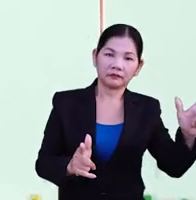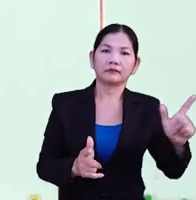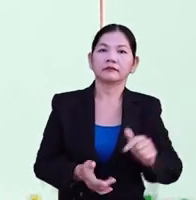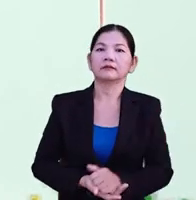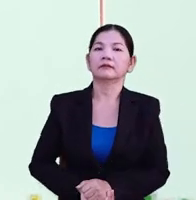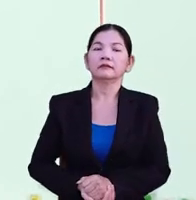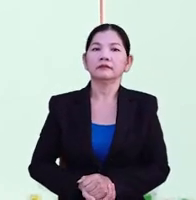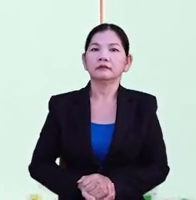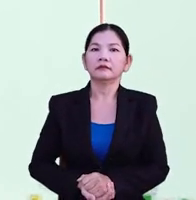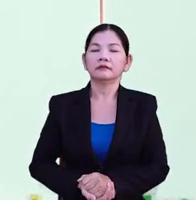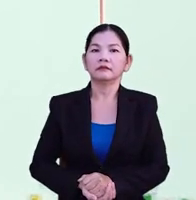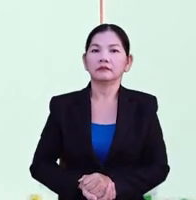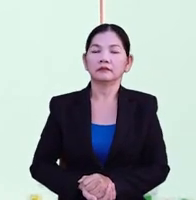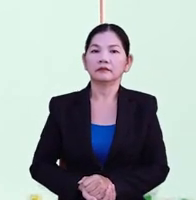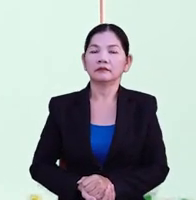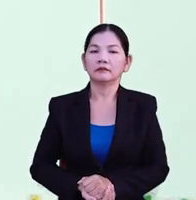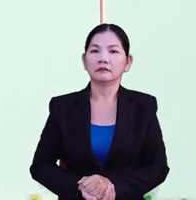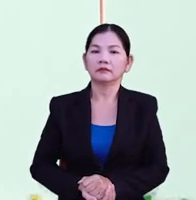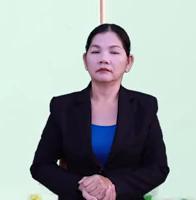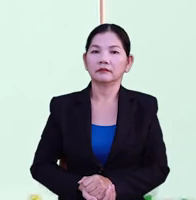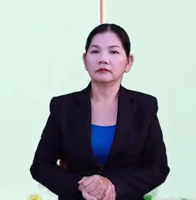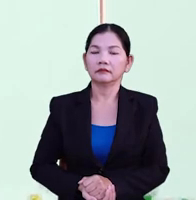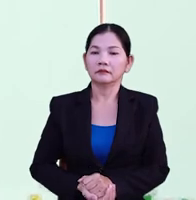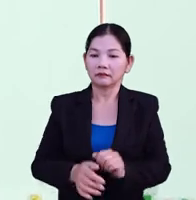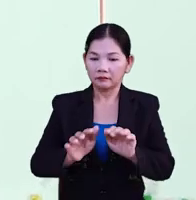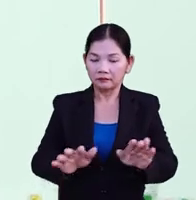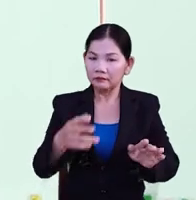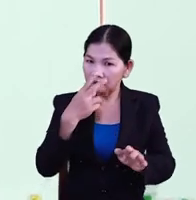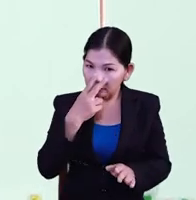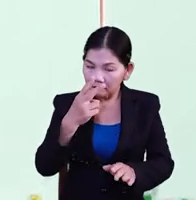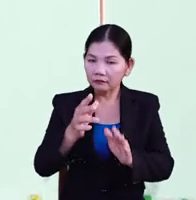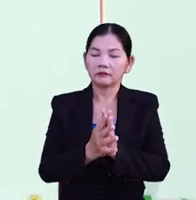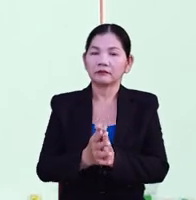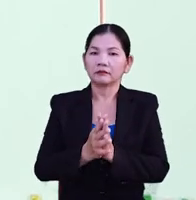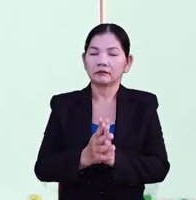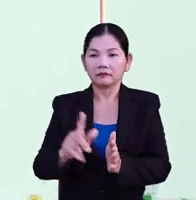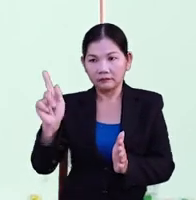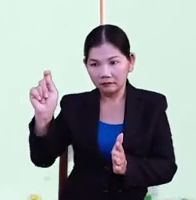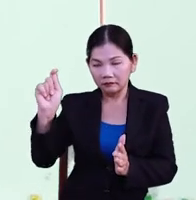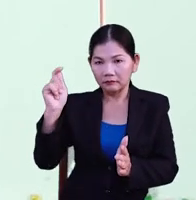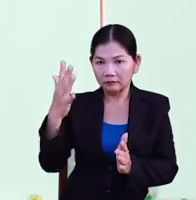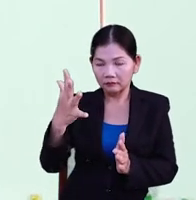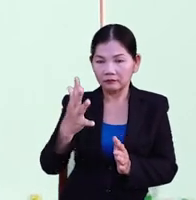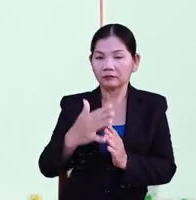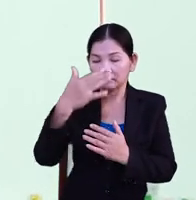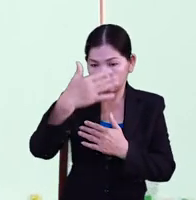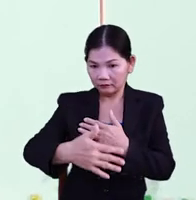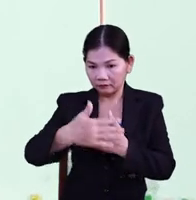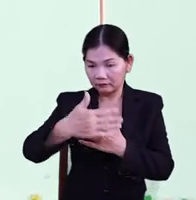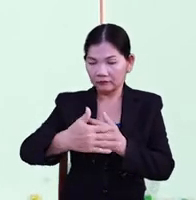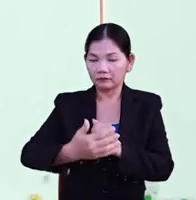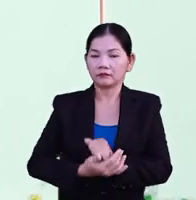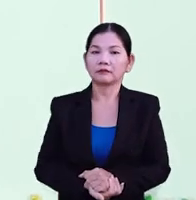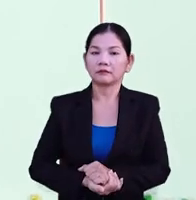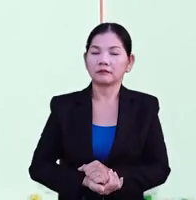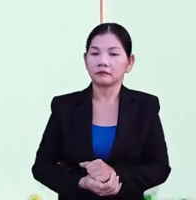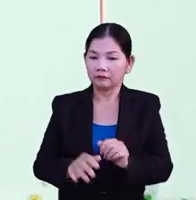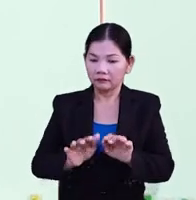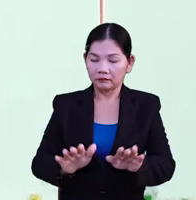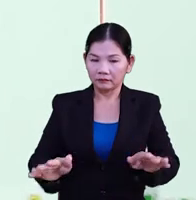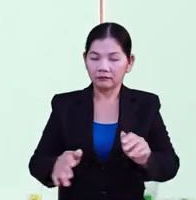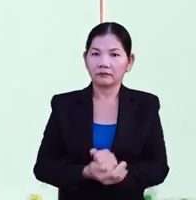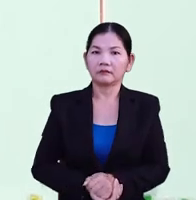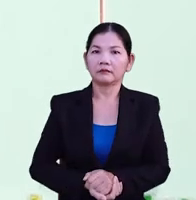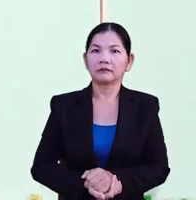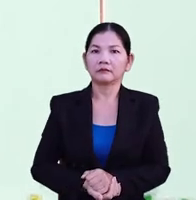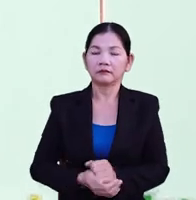ឆ្វេងចាអញ្ចឹងកូនកូនសង្កេតមើលទៅលើរូបចាខាងមុខនេះសិនចាកូនមើលមើល